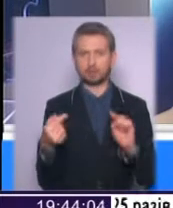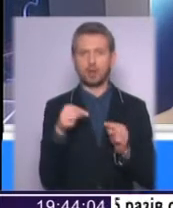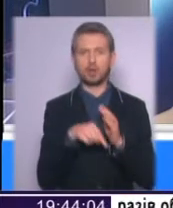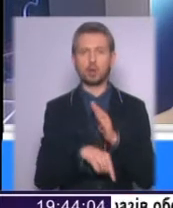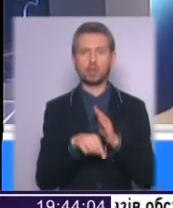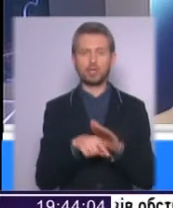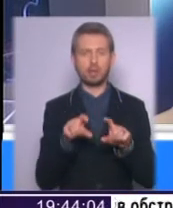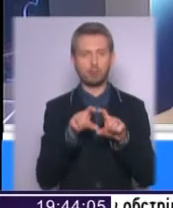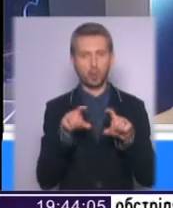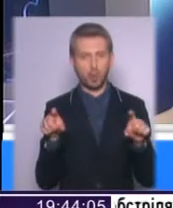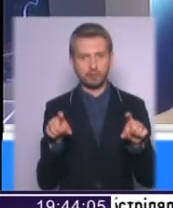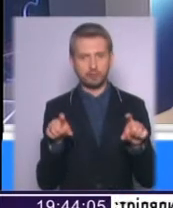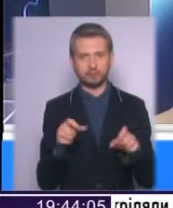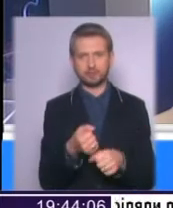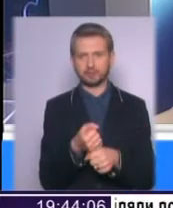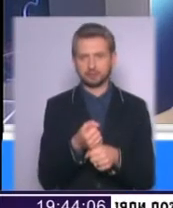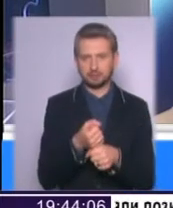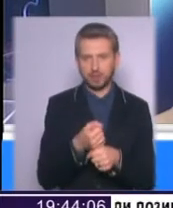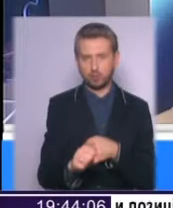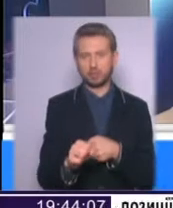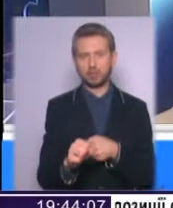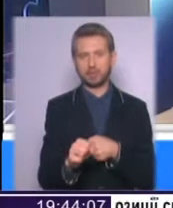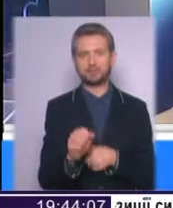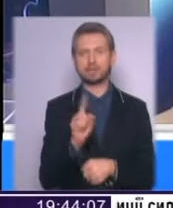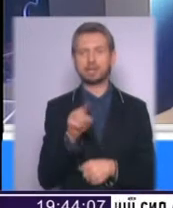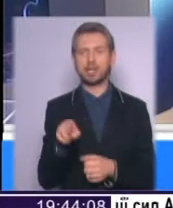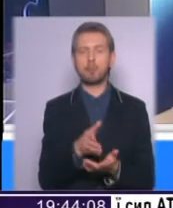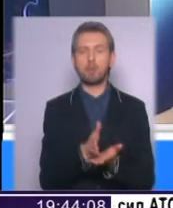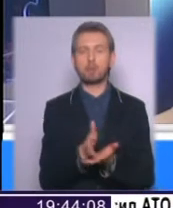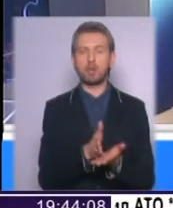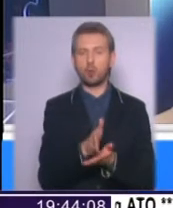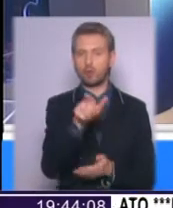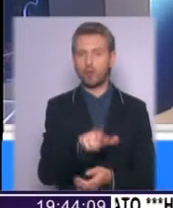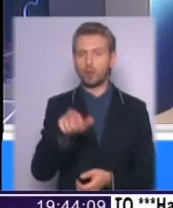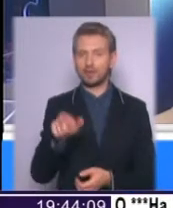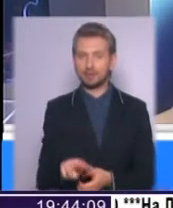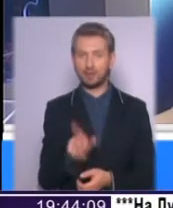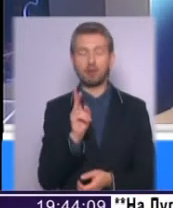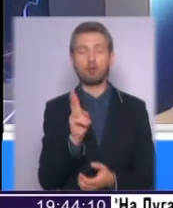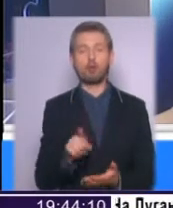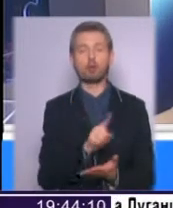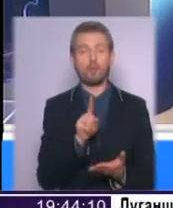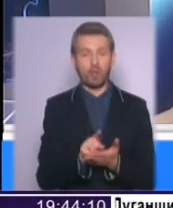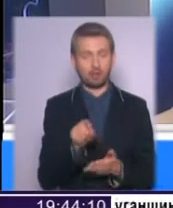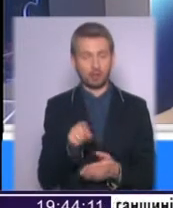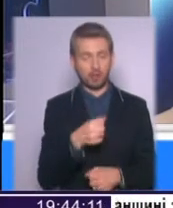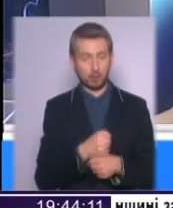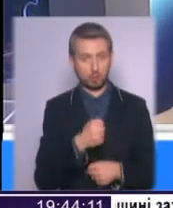антикорупційне бюро примусити тих посадових осіб, які зобов'язані це